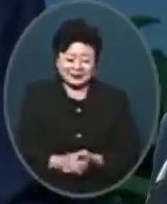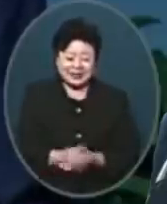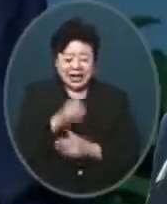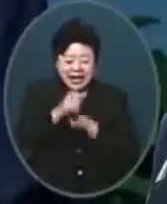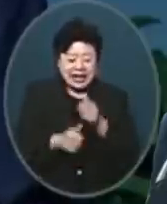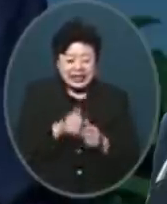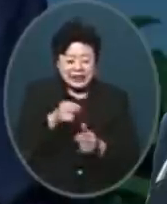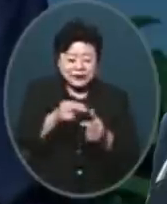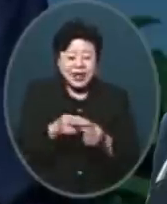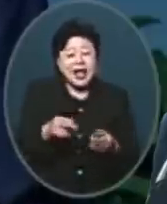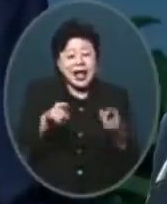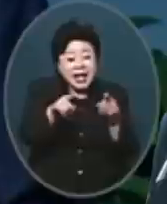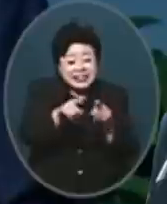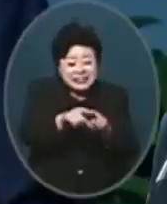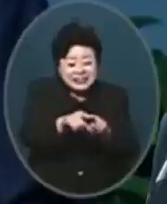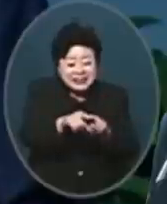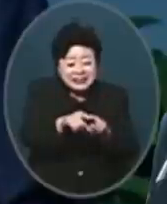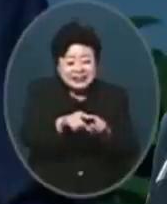하나님과 같이